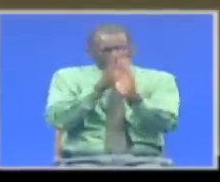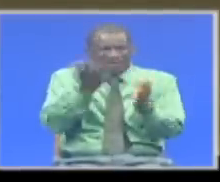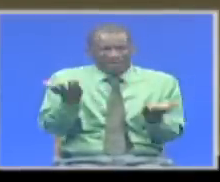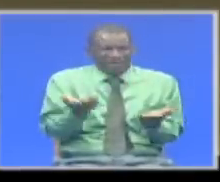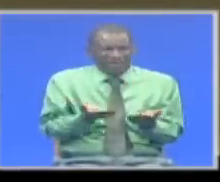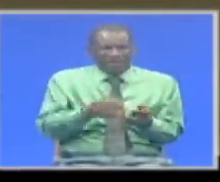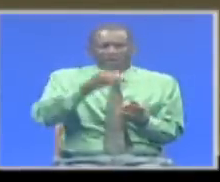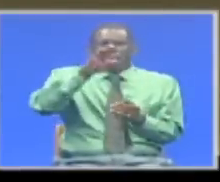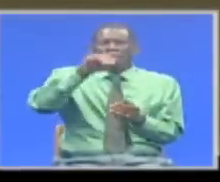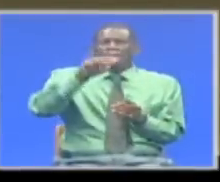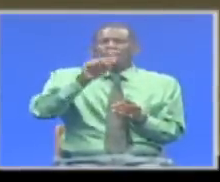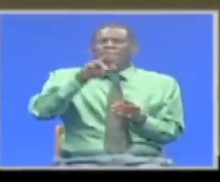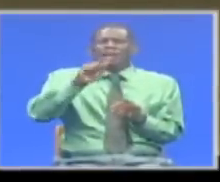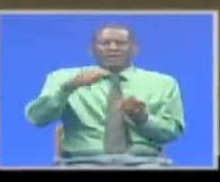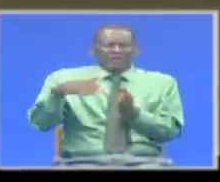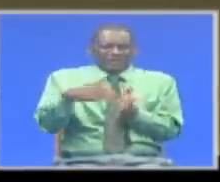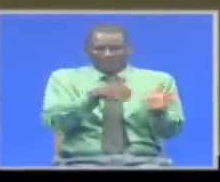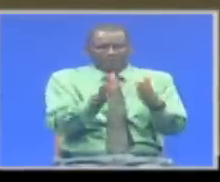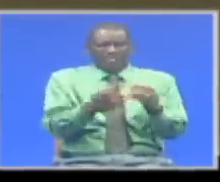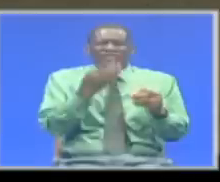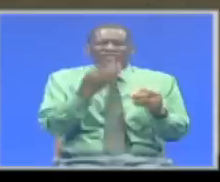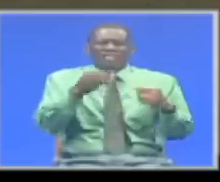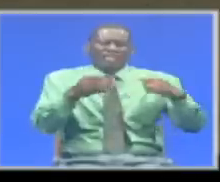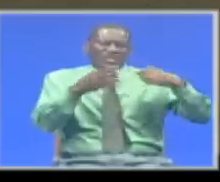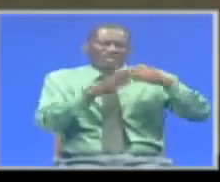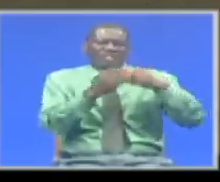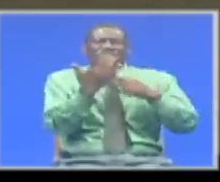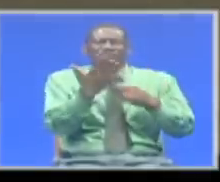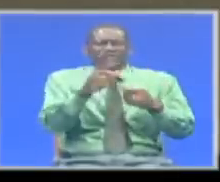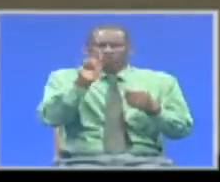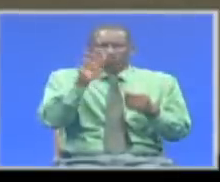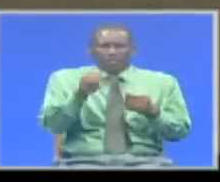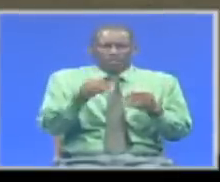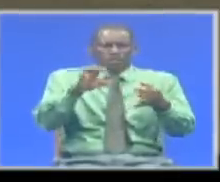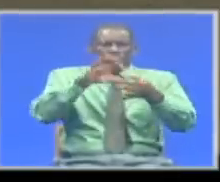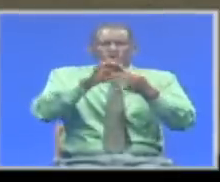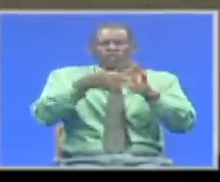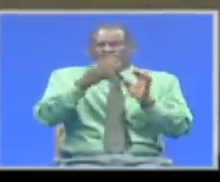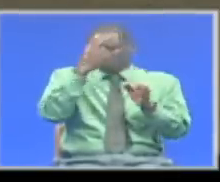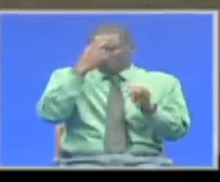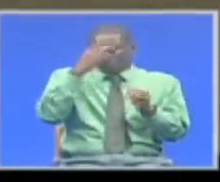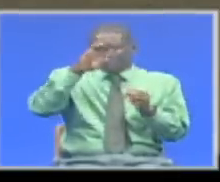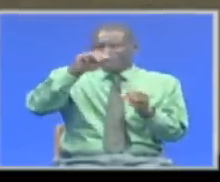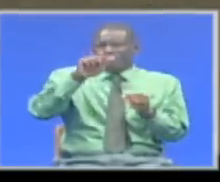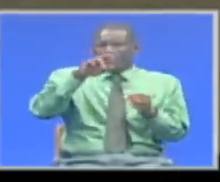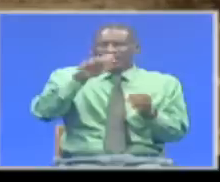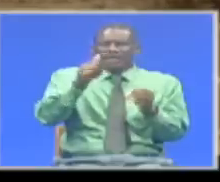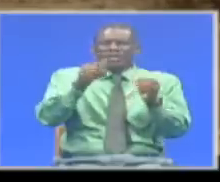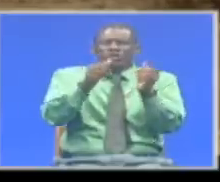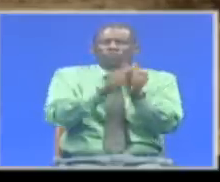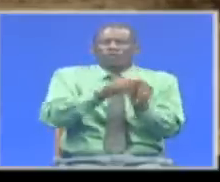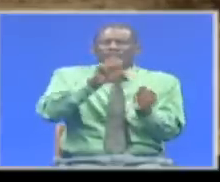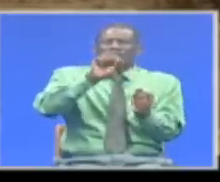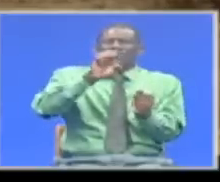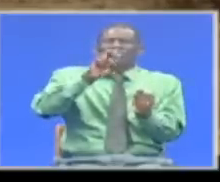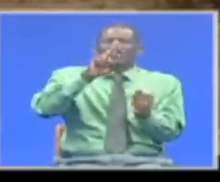The Mara River is a 395-kilometer long waterway connecting the Masai Mara with the Serengeti in Tanzania. It's